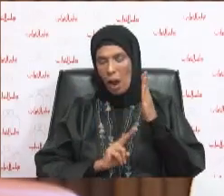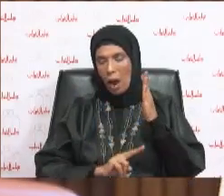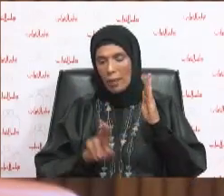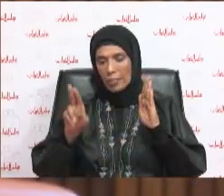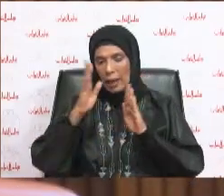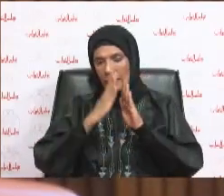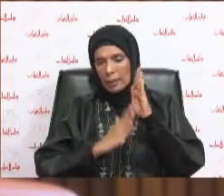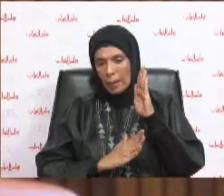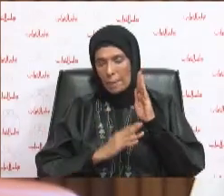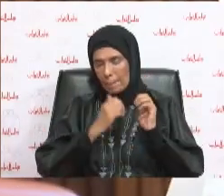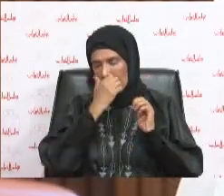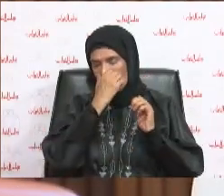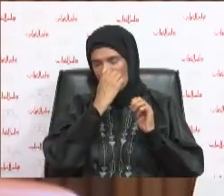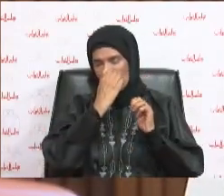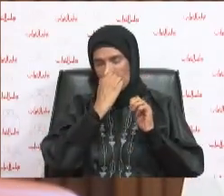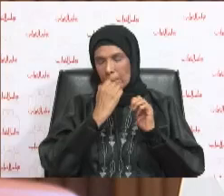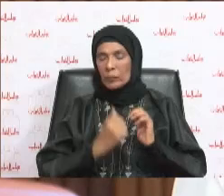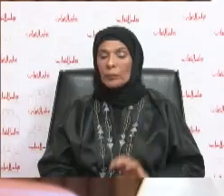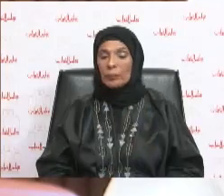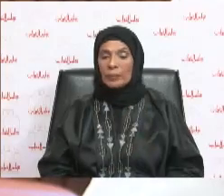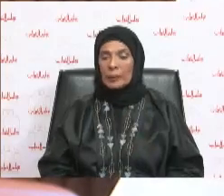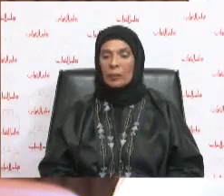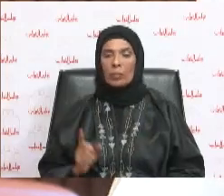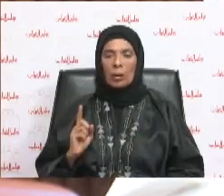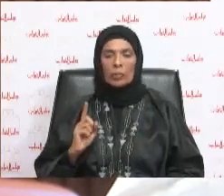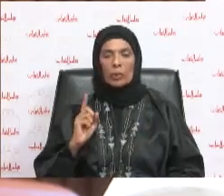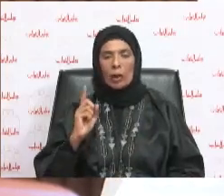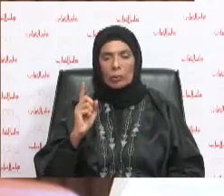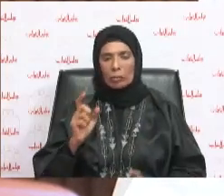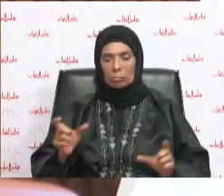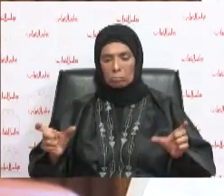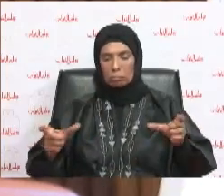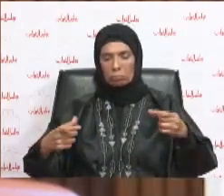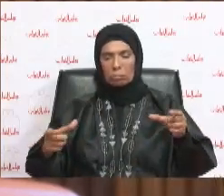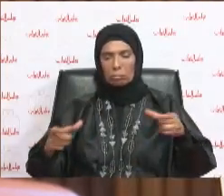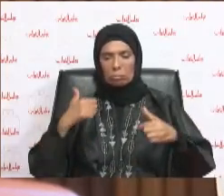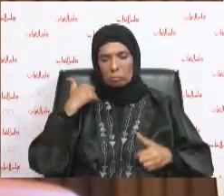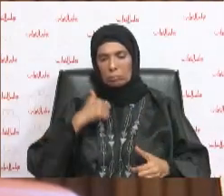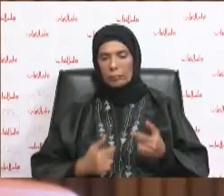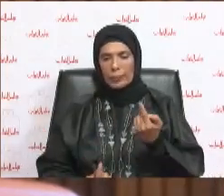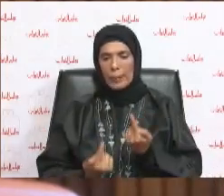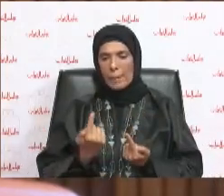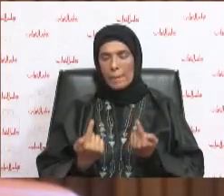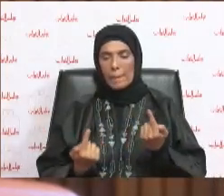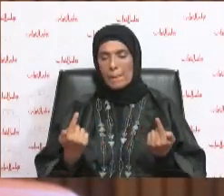الرئيس يعني هناك توجه لاتباع تقنيات حديثة في الزراعة